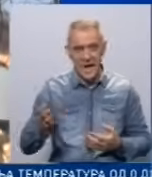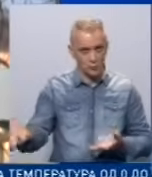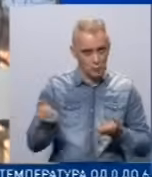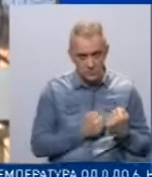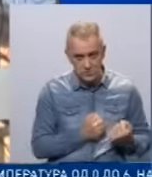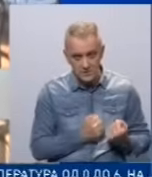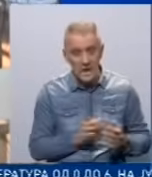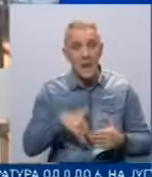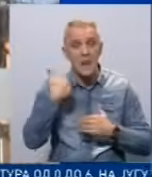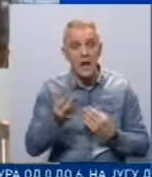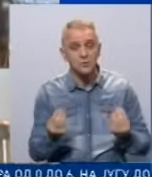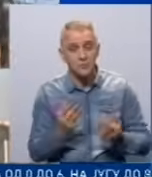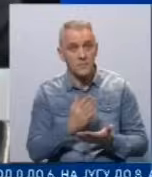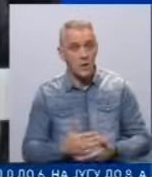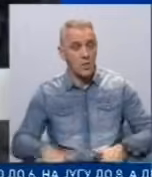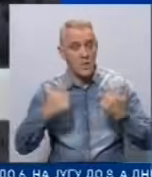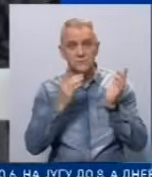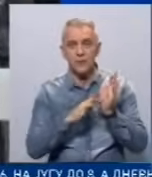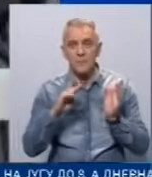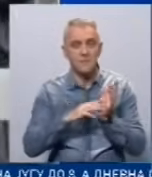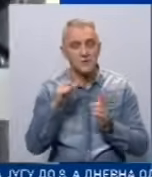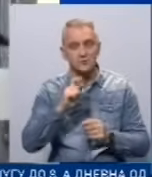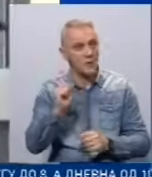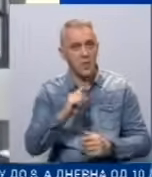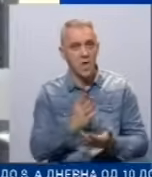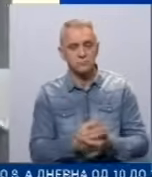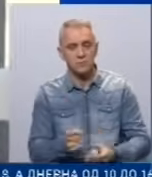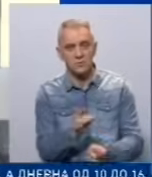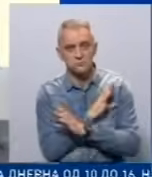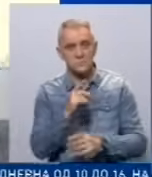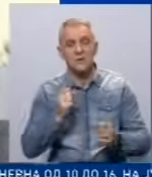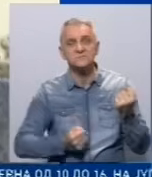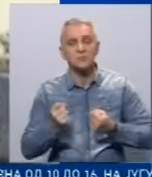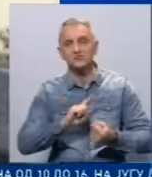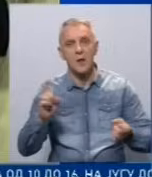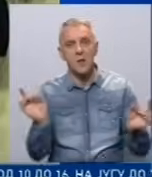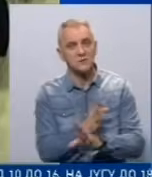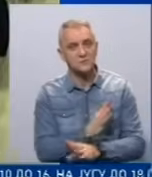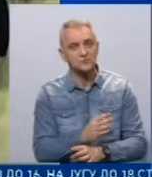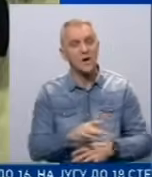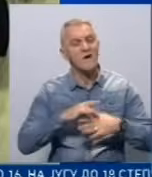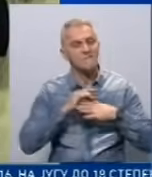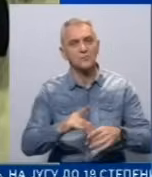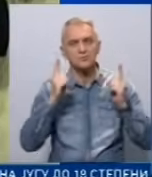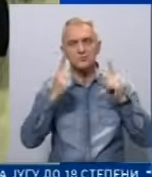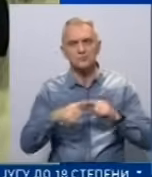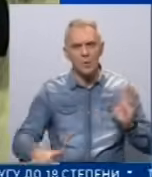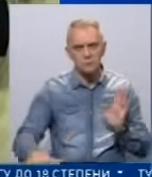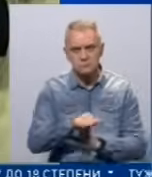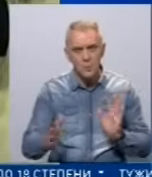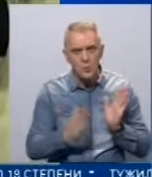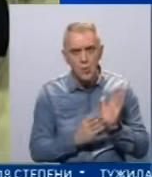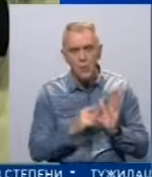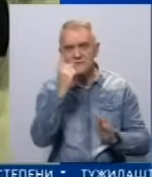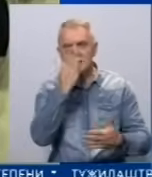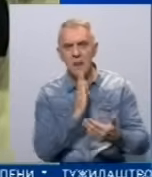tužilaštva. Nakon što je postalo jasno da Dženan nije stradao u saobraćajnoj nesreći, vođeno je suđenje za prikrivanje dokaza i načina